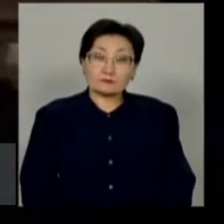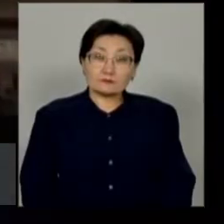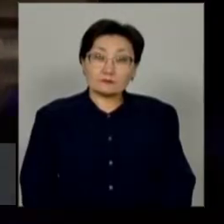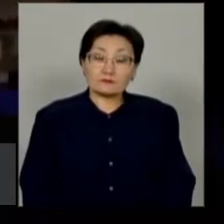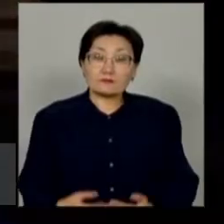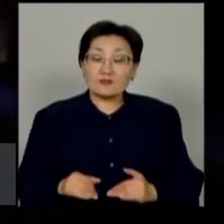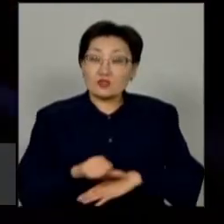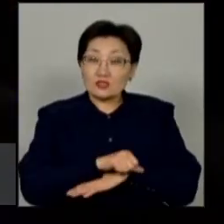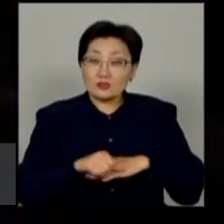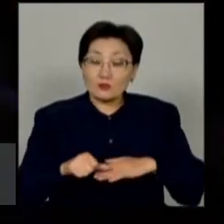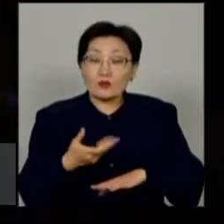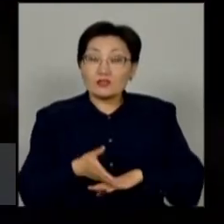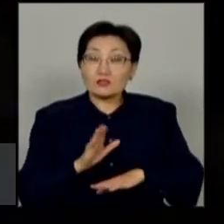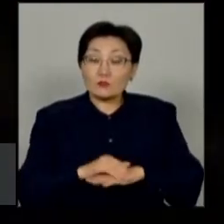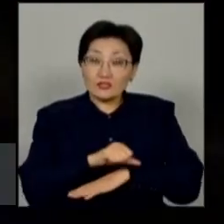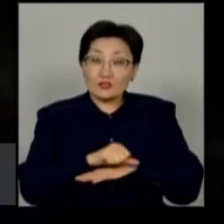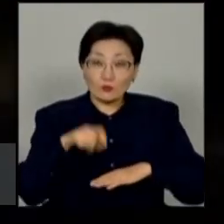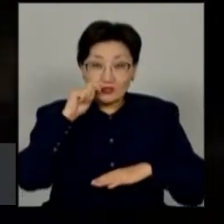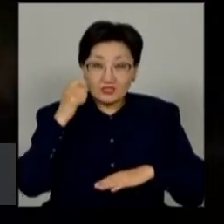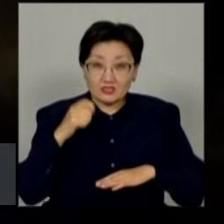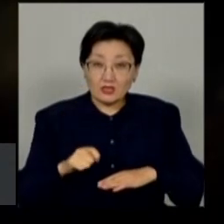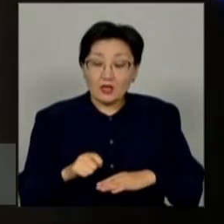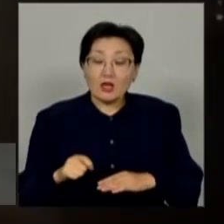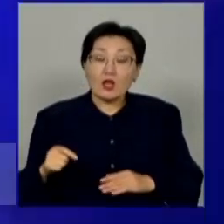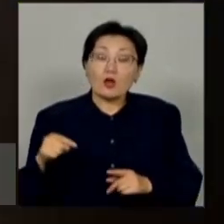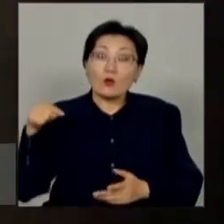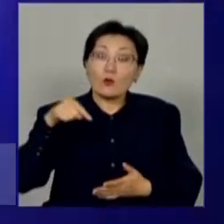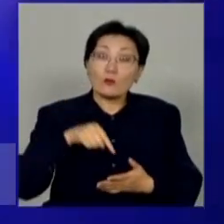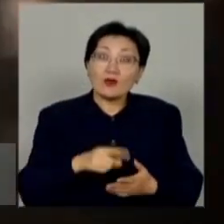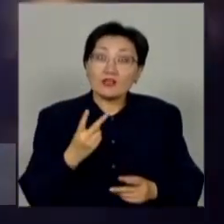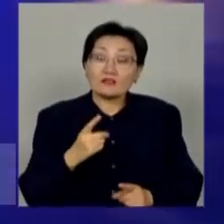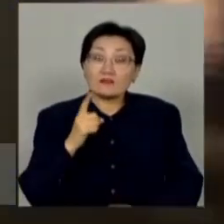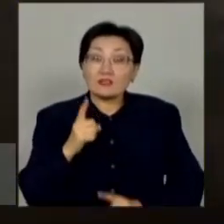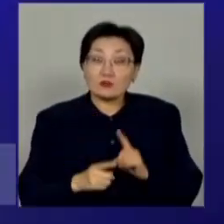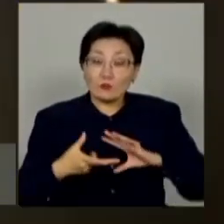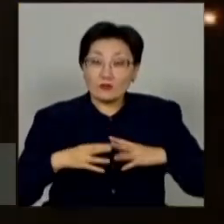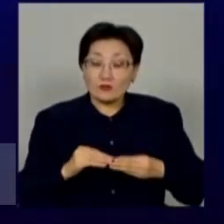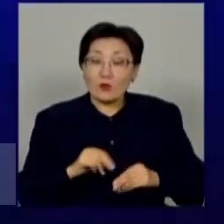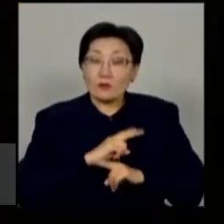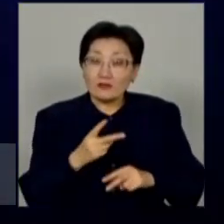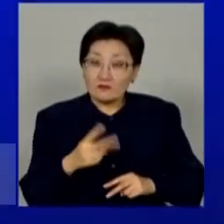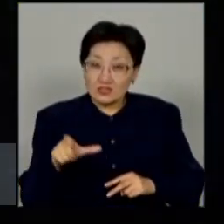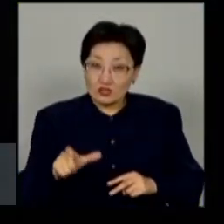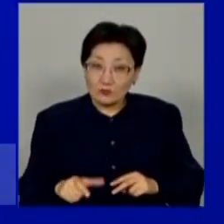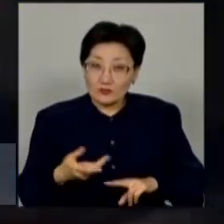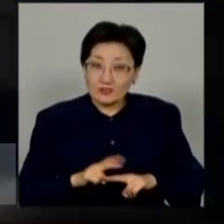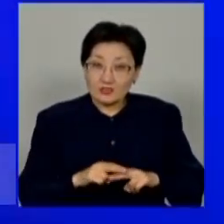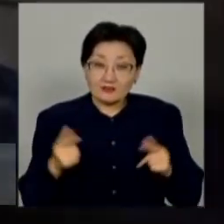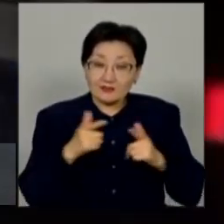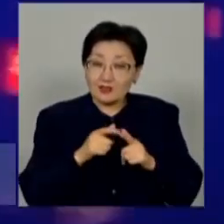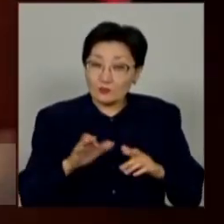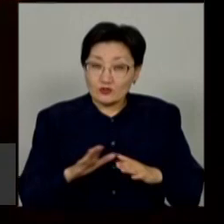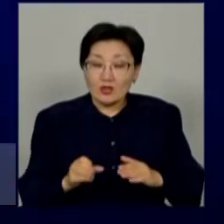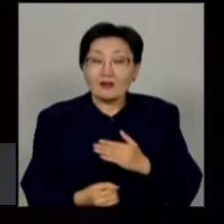Между тем, на территории Польши на границе с Украиной упали две ракеты, в результате чего погибли два человека. При этом не